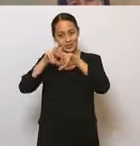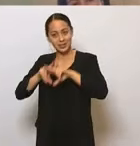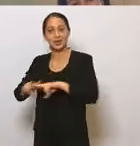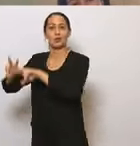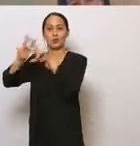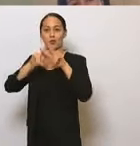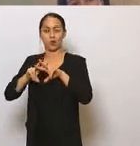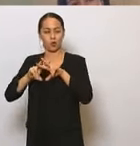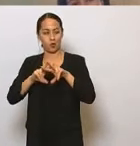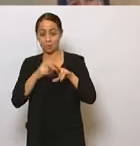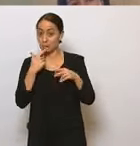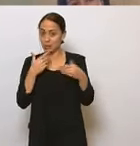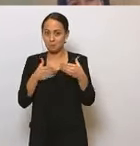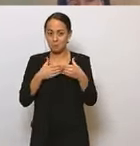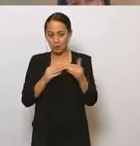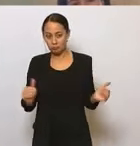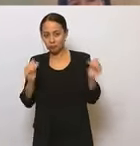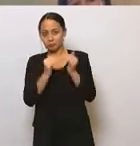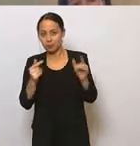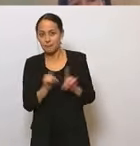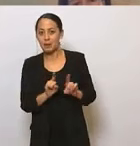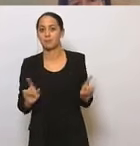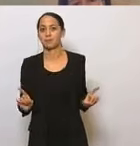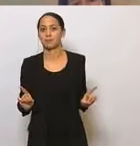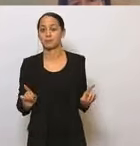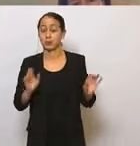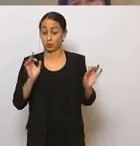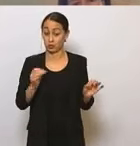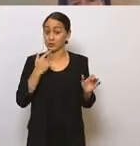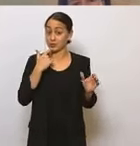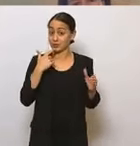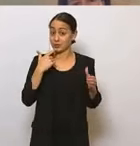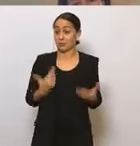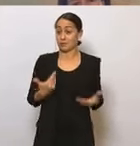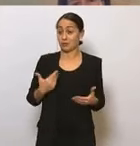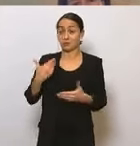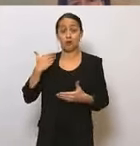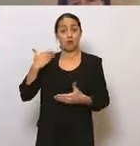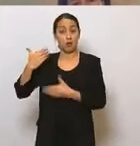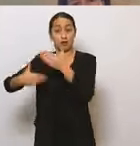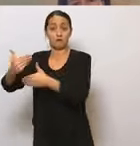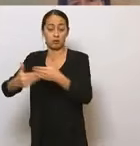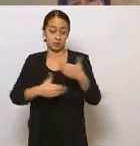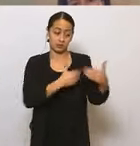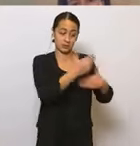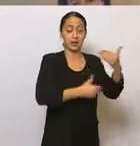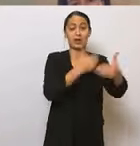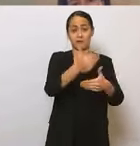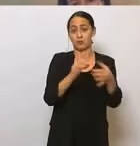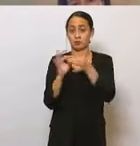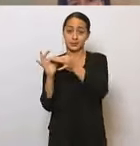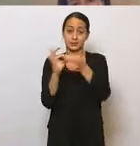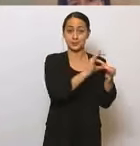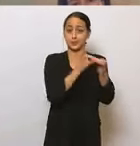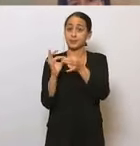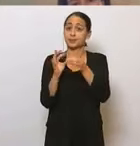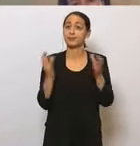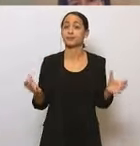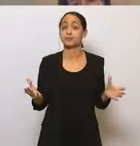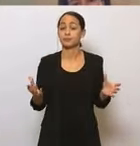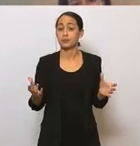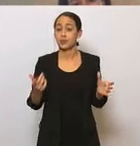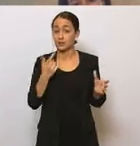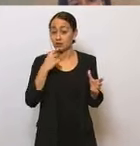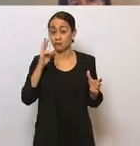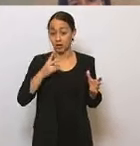devenues identiques. Et maintenant, il faudra marcher ensemble. Et c'est clair, si nous voulons y arriver, il faut que les Américains